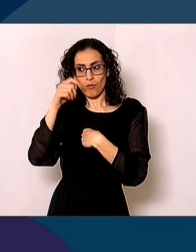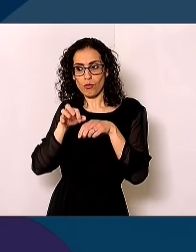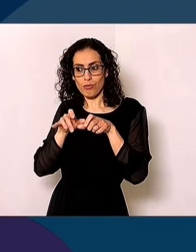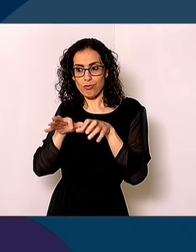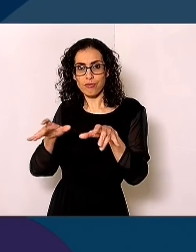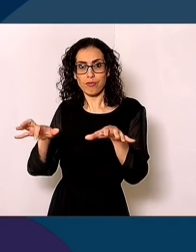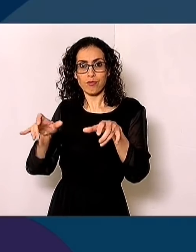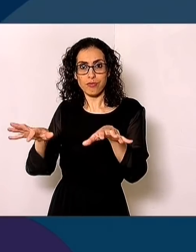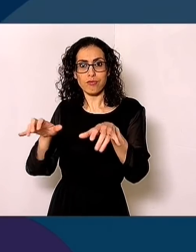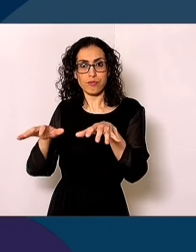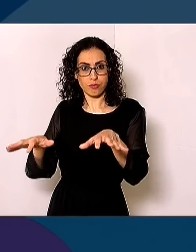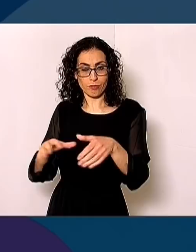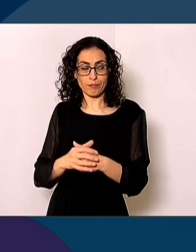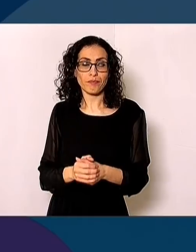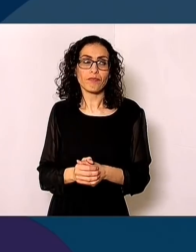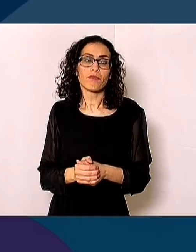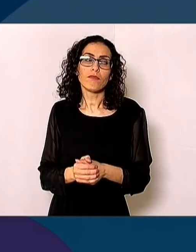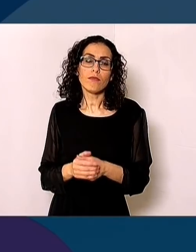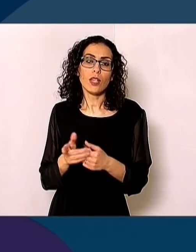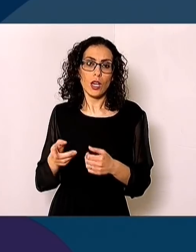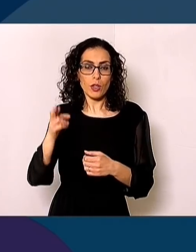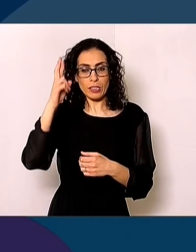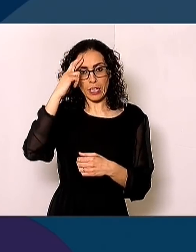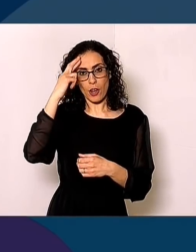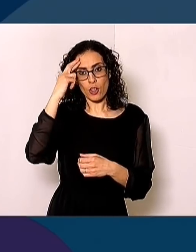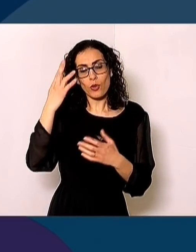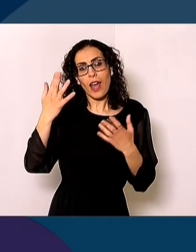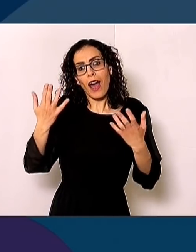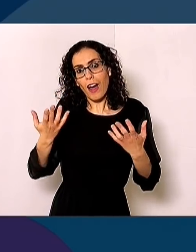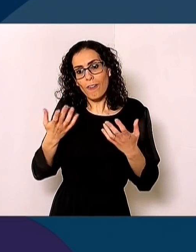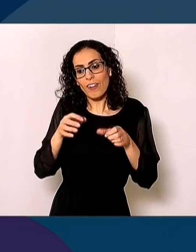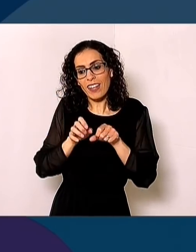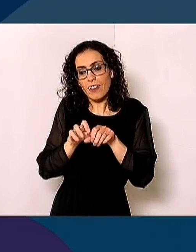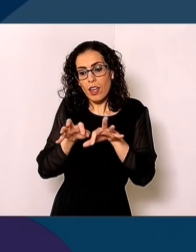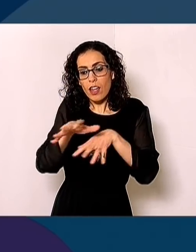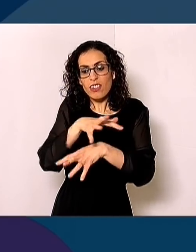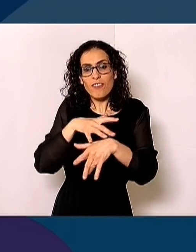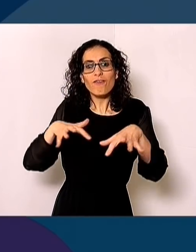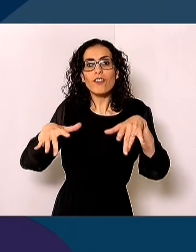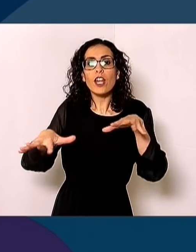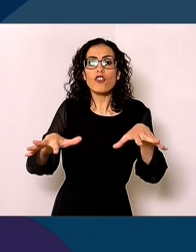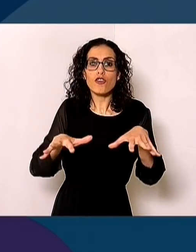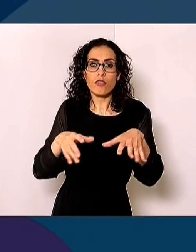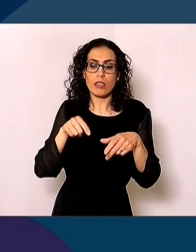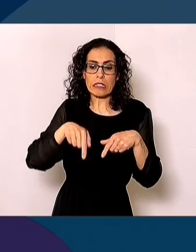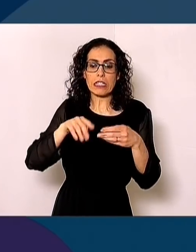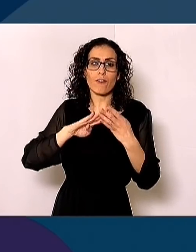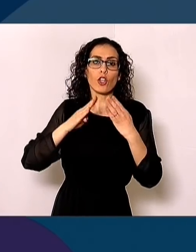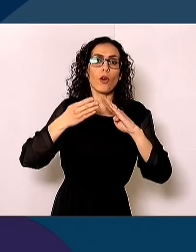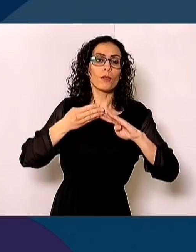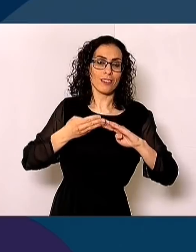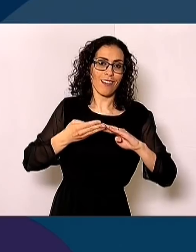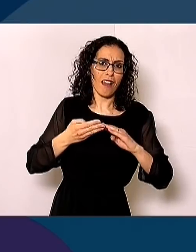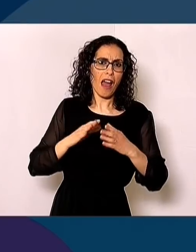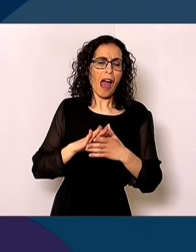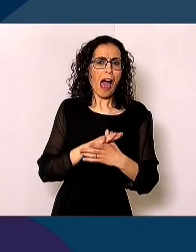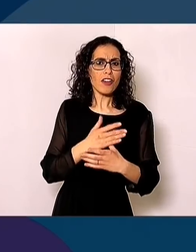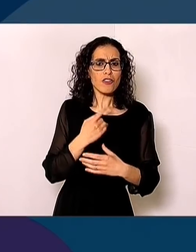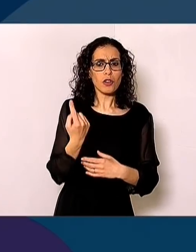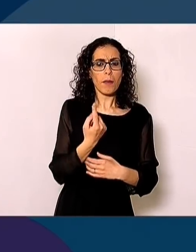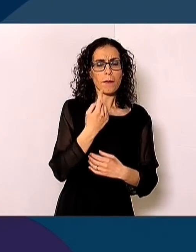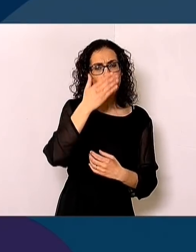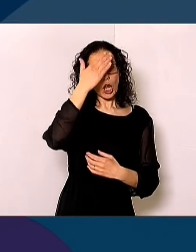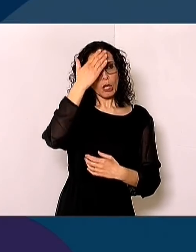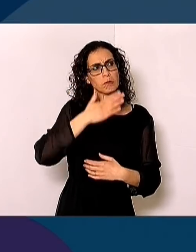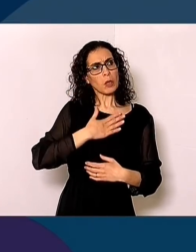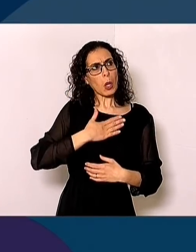hija proprju minn waħda mill-raġunijiet li tkun qiegħda tinfirex fil-komunità li inti kollok nies li jħossuhom li jisom għaddilhom